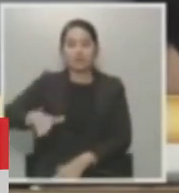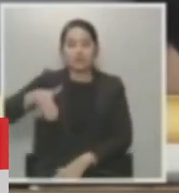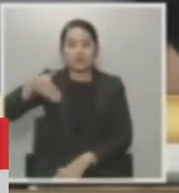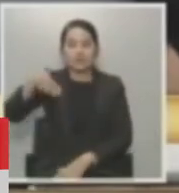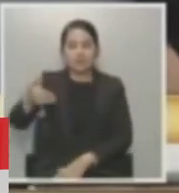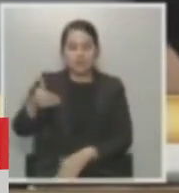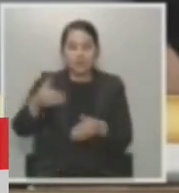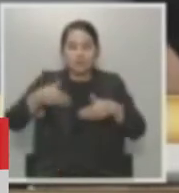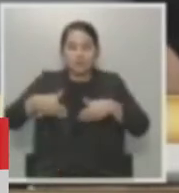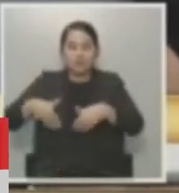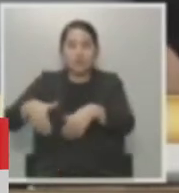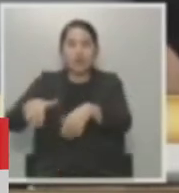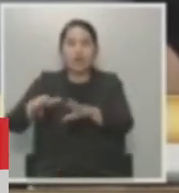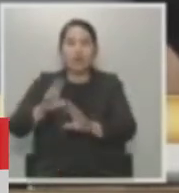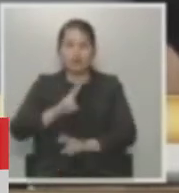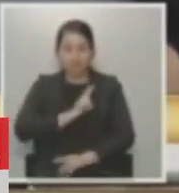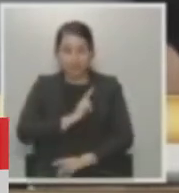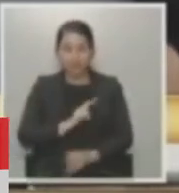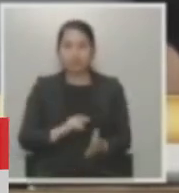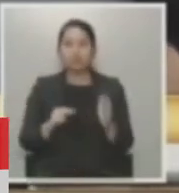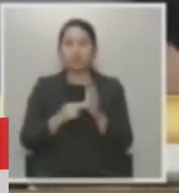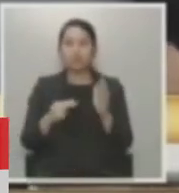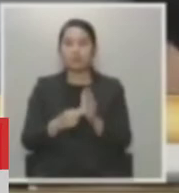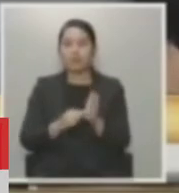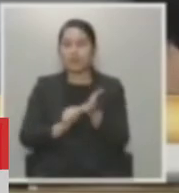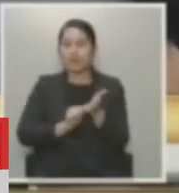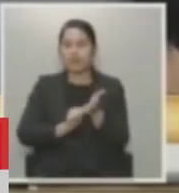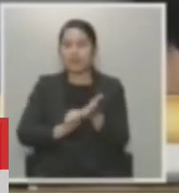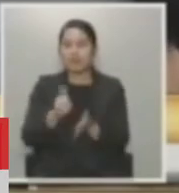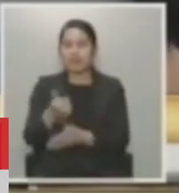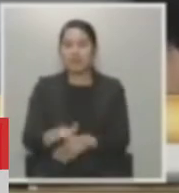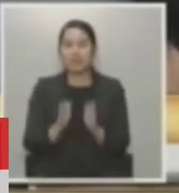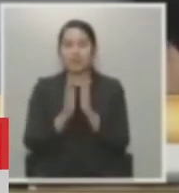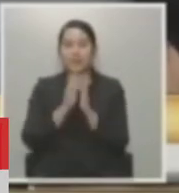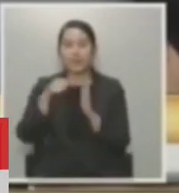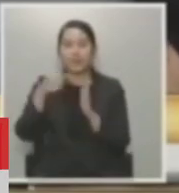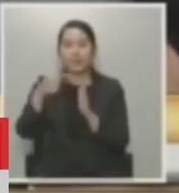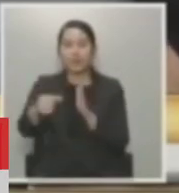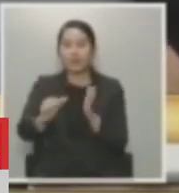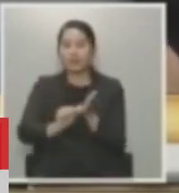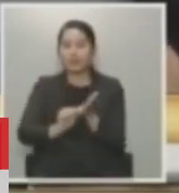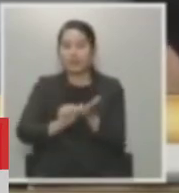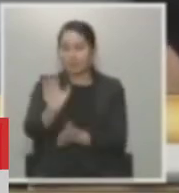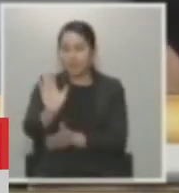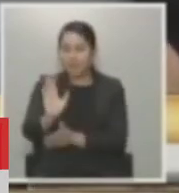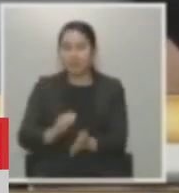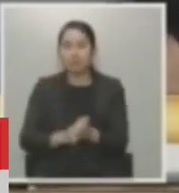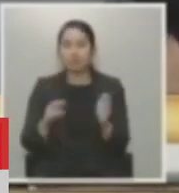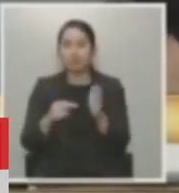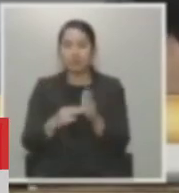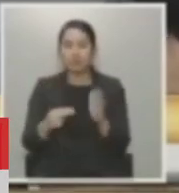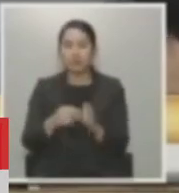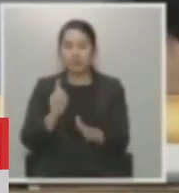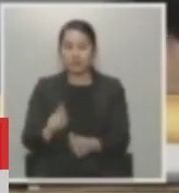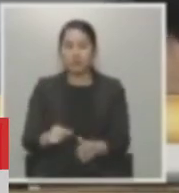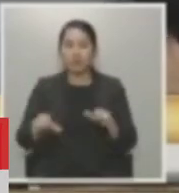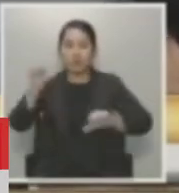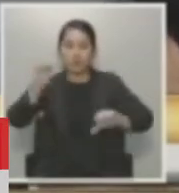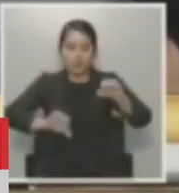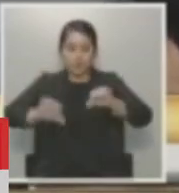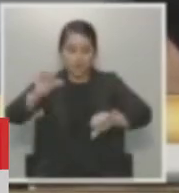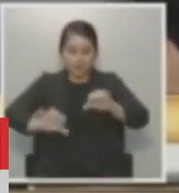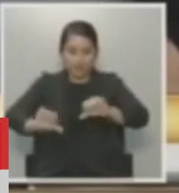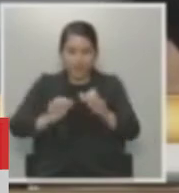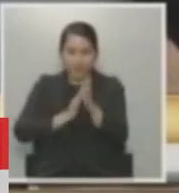จะผ่านไปมันแก้ไม่ได้ด้วยการสวดมนต์นะคะท่านประธานมันต้องรักษาด้วยวิทยาศาสตร์ต้องเอาจริงเอ